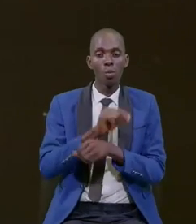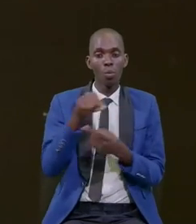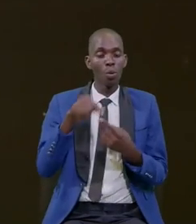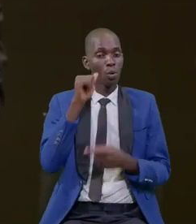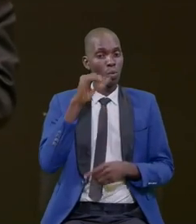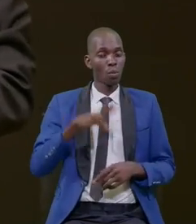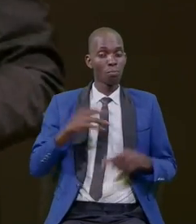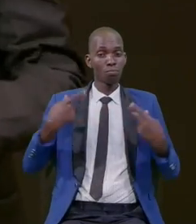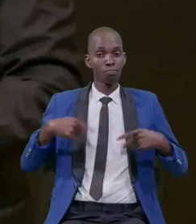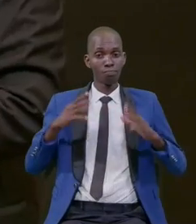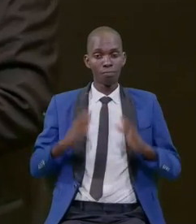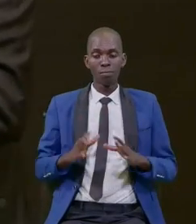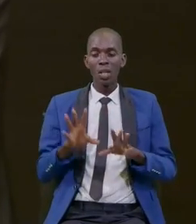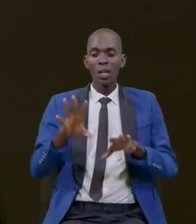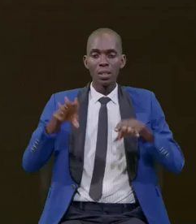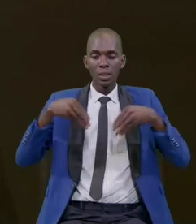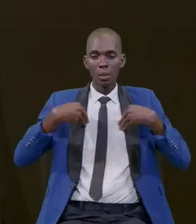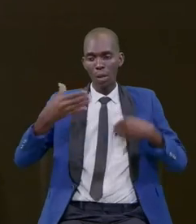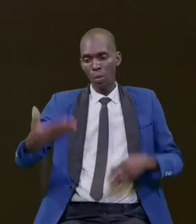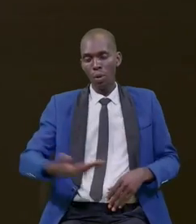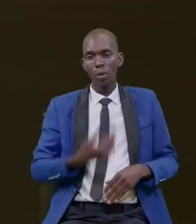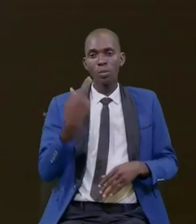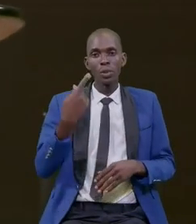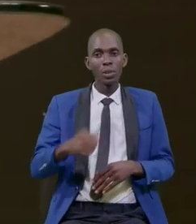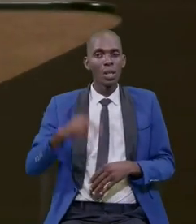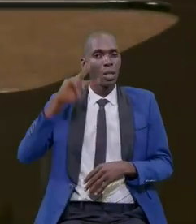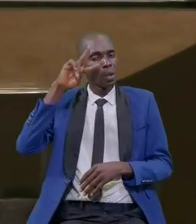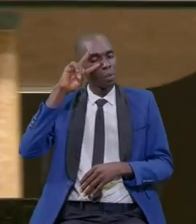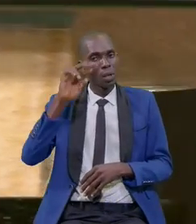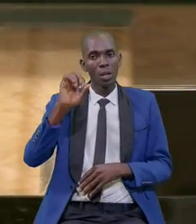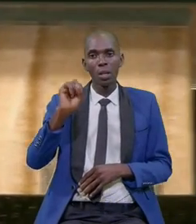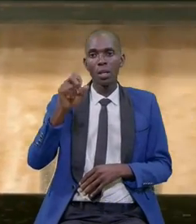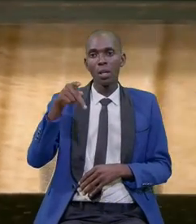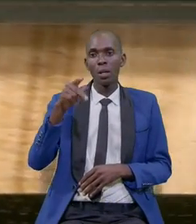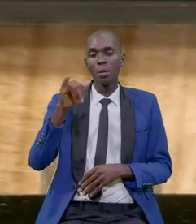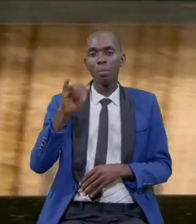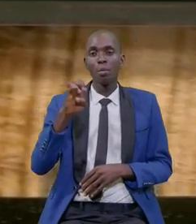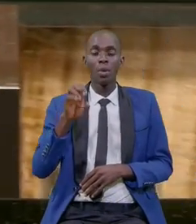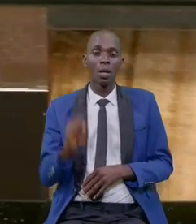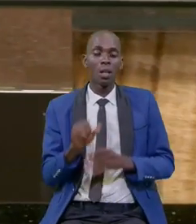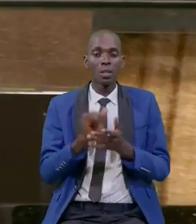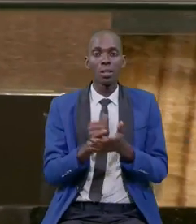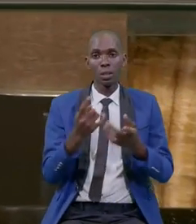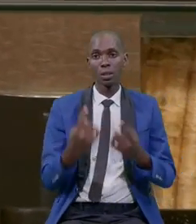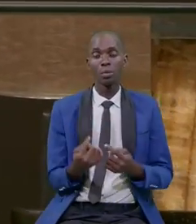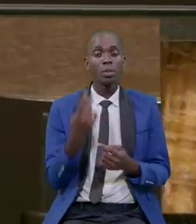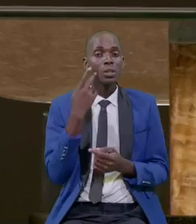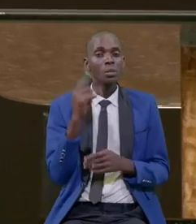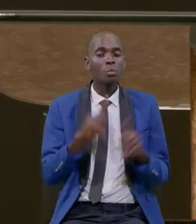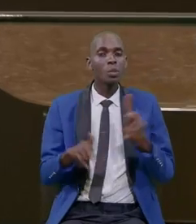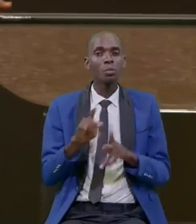les messagers. Alors, on dirait qu'il y a une contradiction ou une